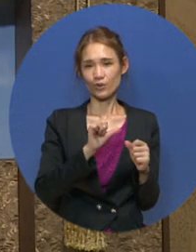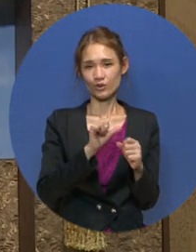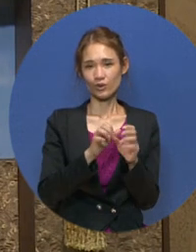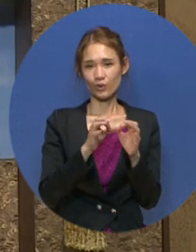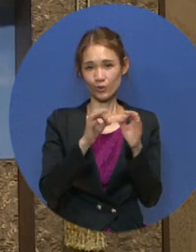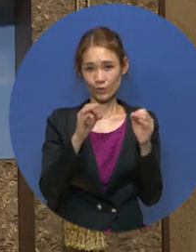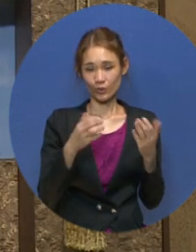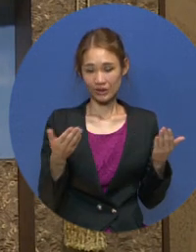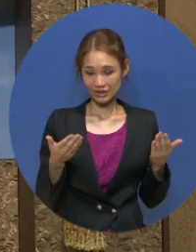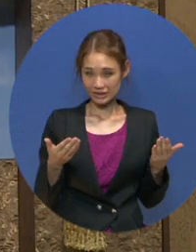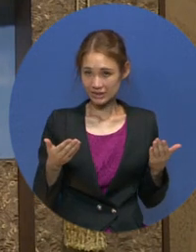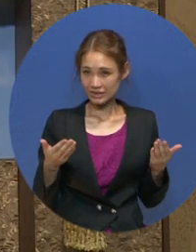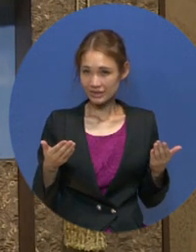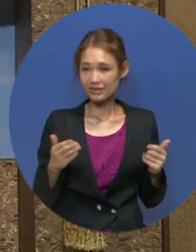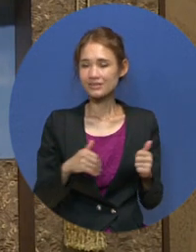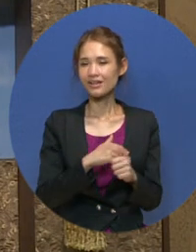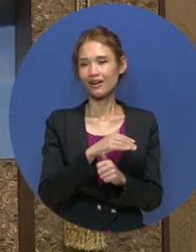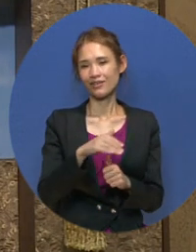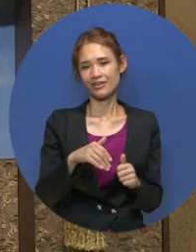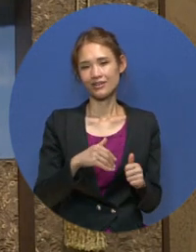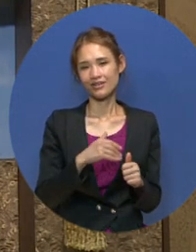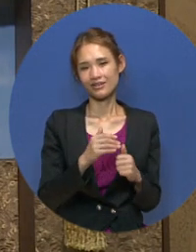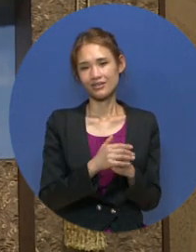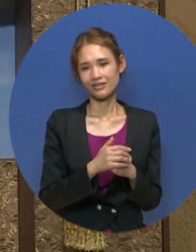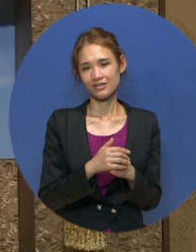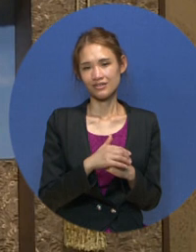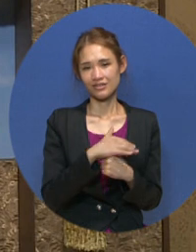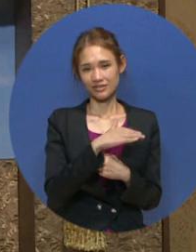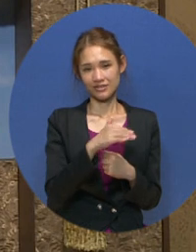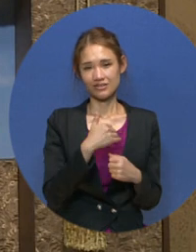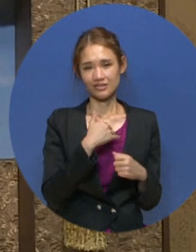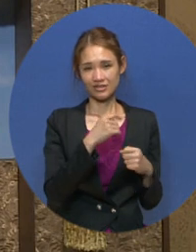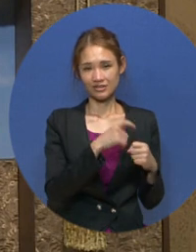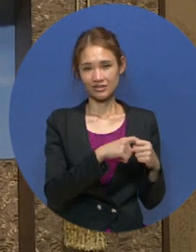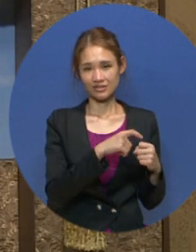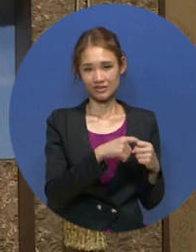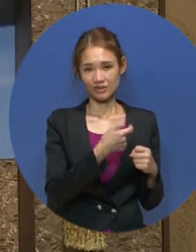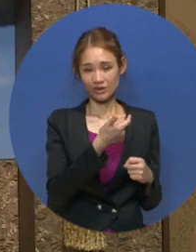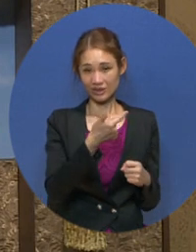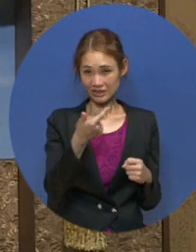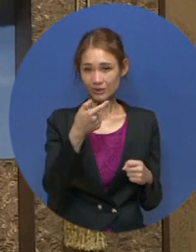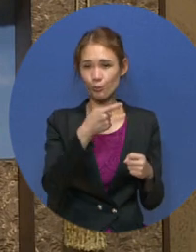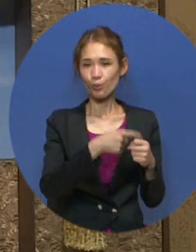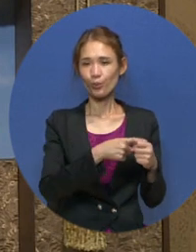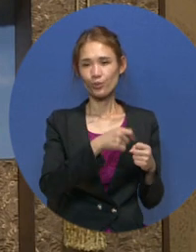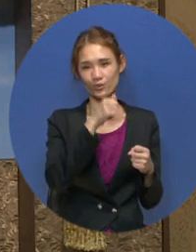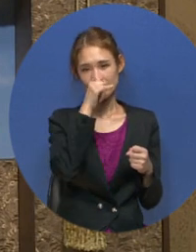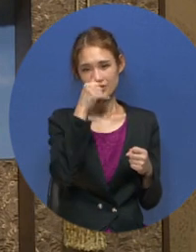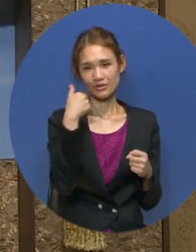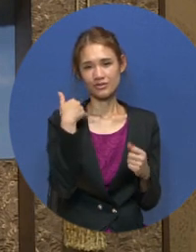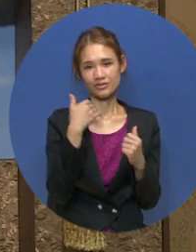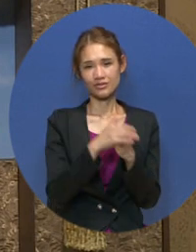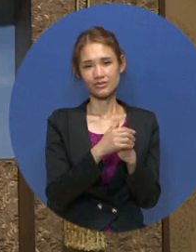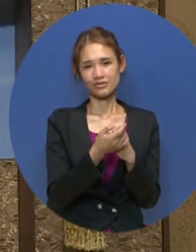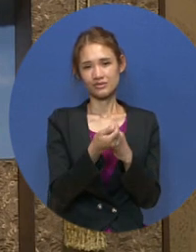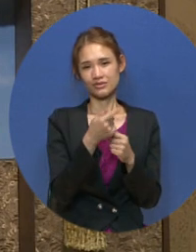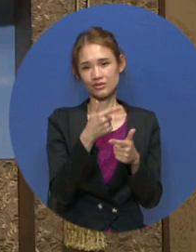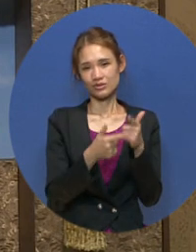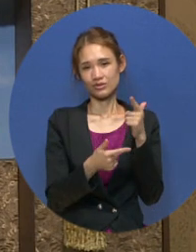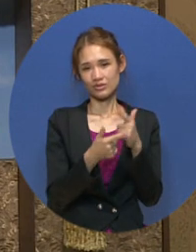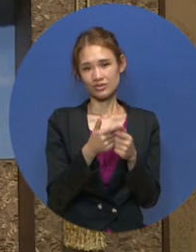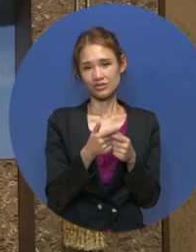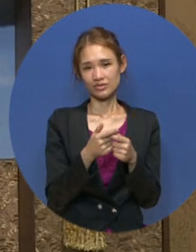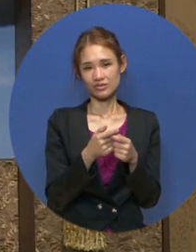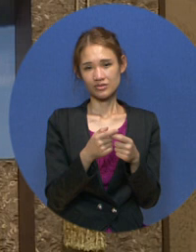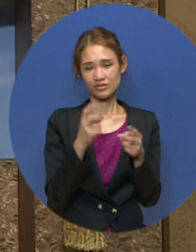45년을 근속을 해야 되는 상황이거든요. 네. 저희한테 좀 작은 목표가, 큰 목표일 수도 있는데요. 작은 목표가